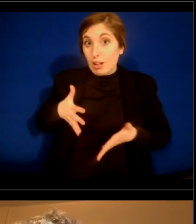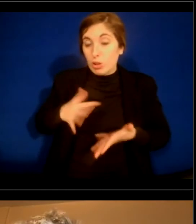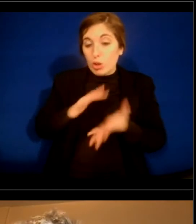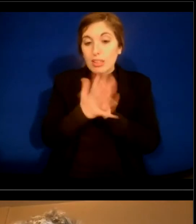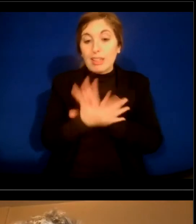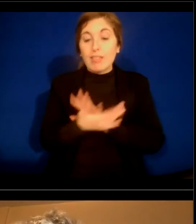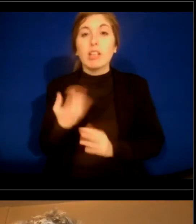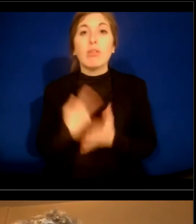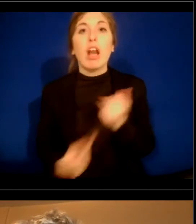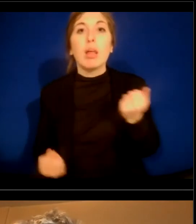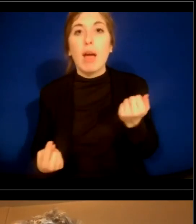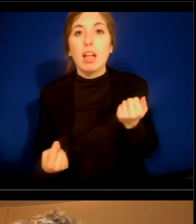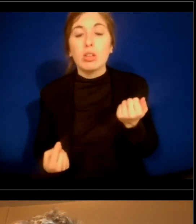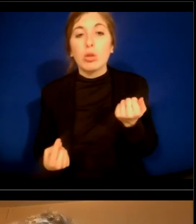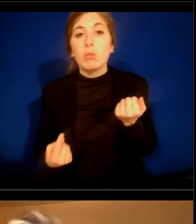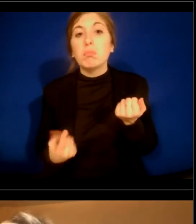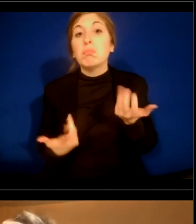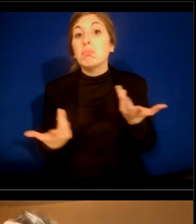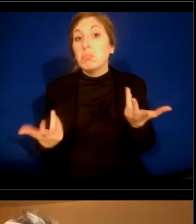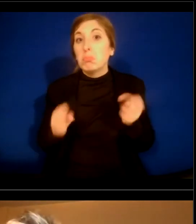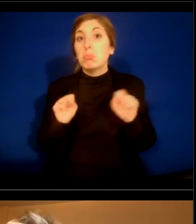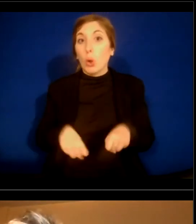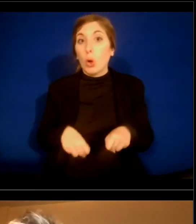contenuto, diciamo,